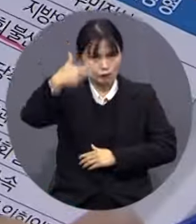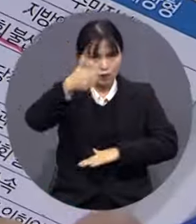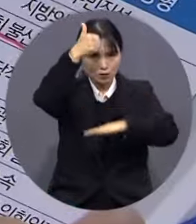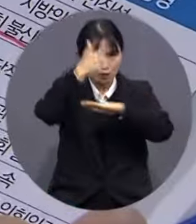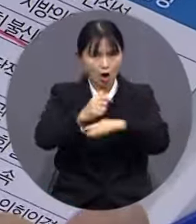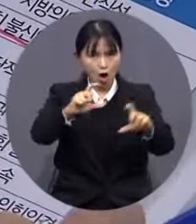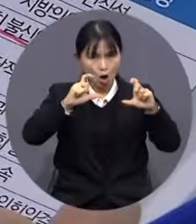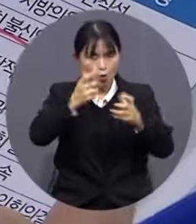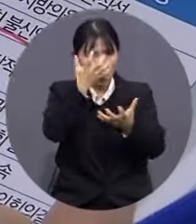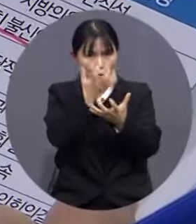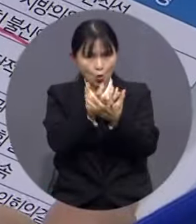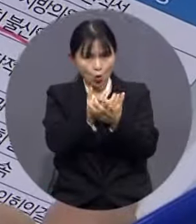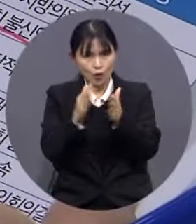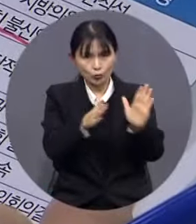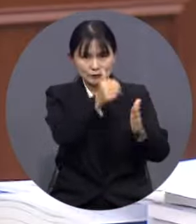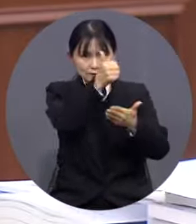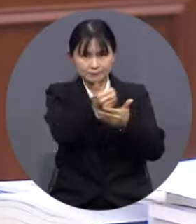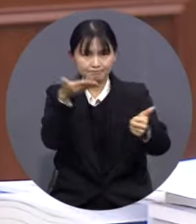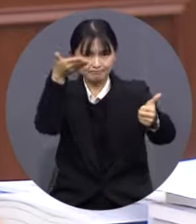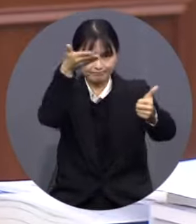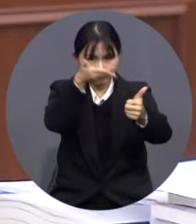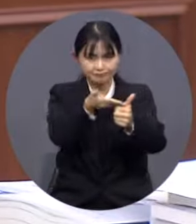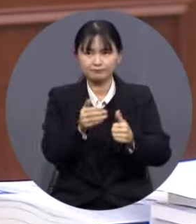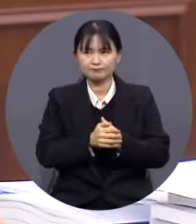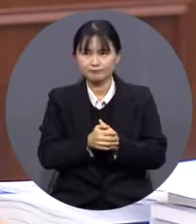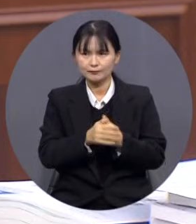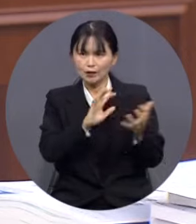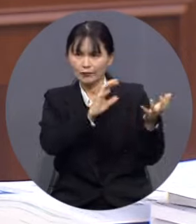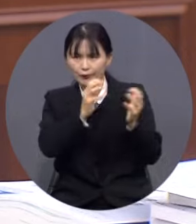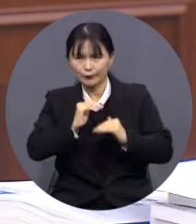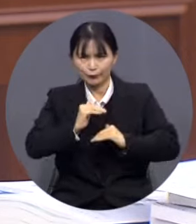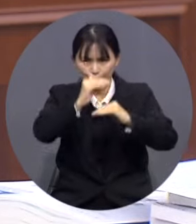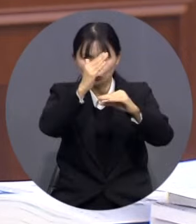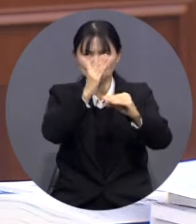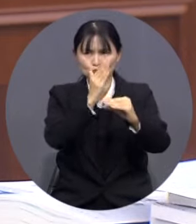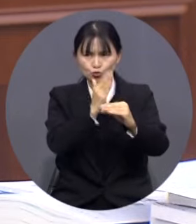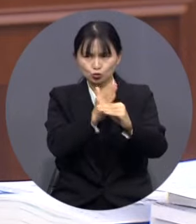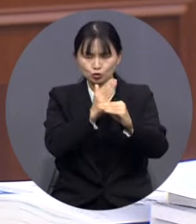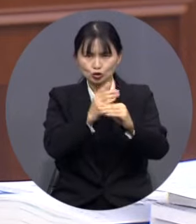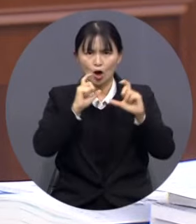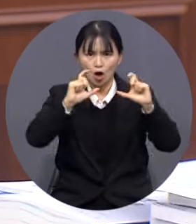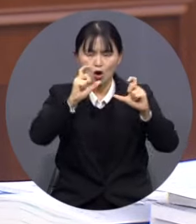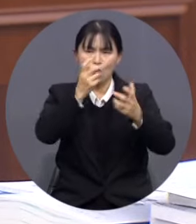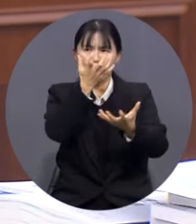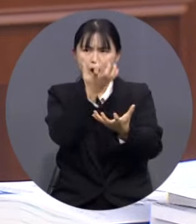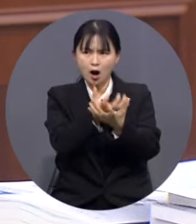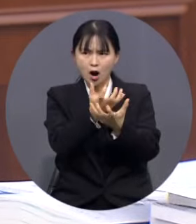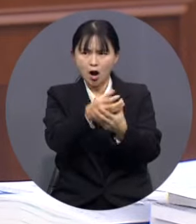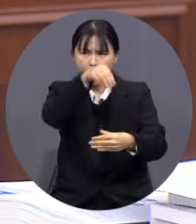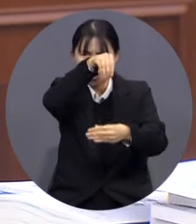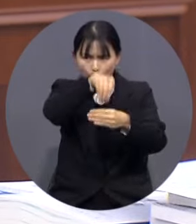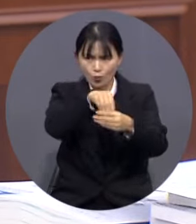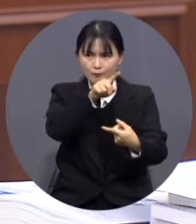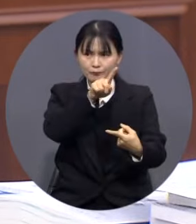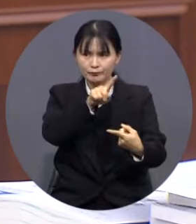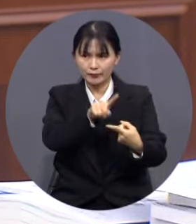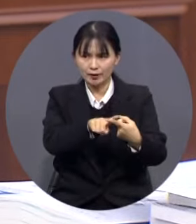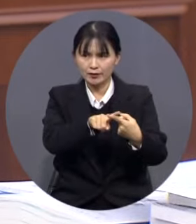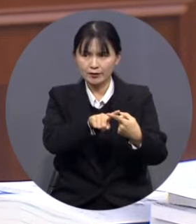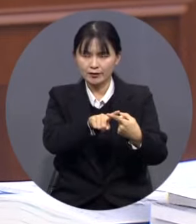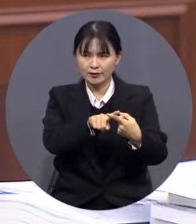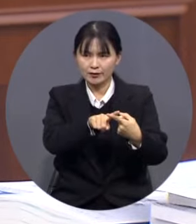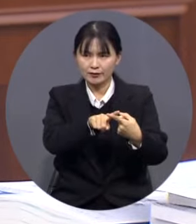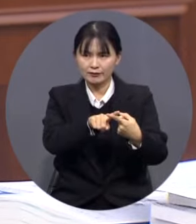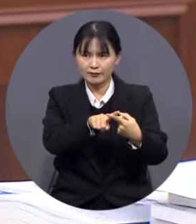권고안을 도지사에게 제출합니다. 저희가 논의가 진행 중이고 여기 권고안에 담길 내용에 대해서는 뭐